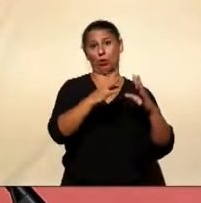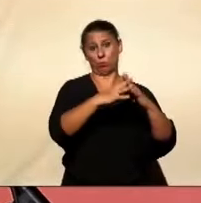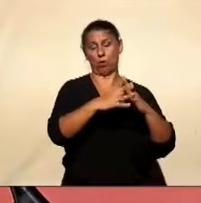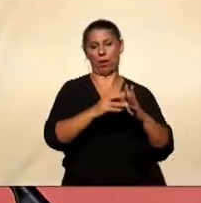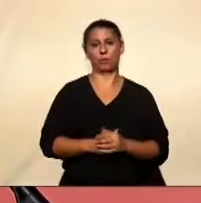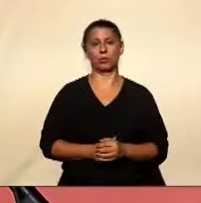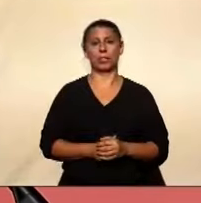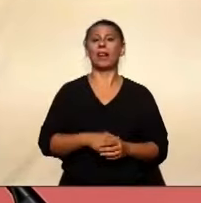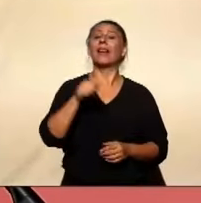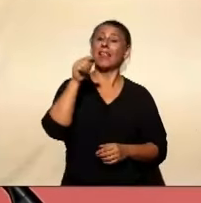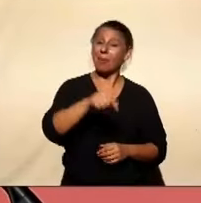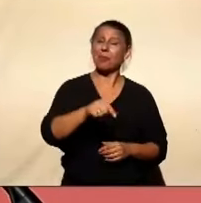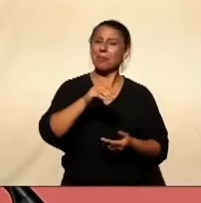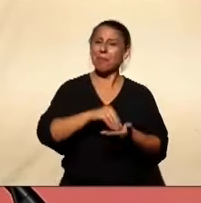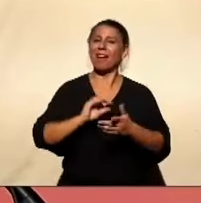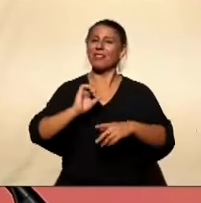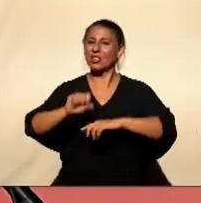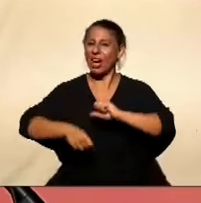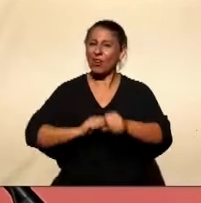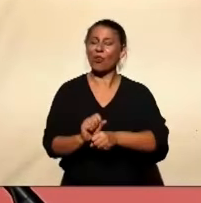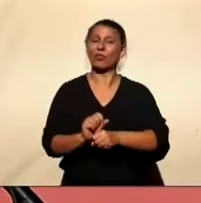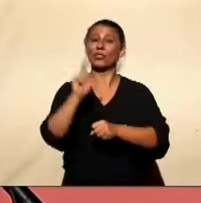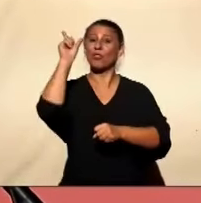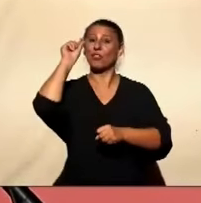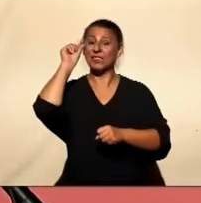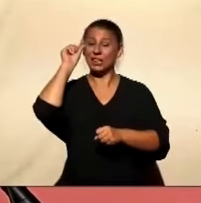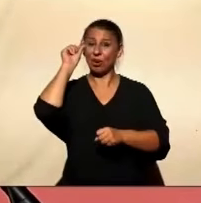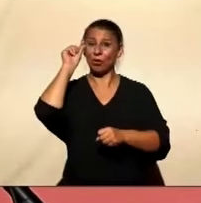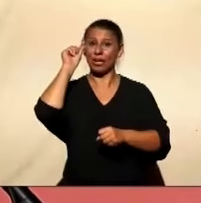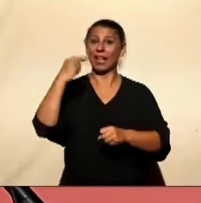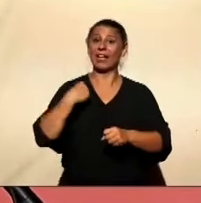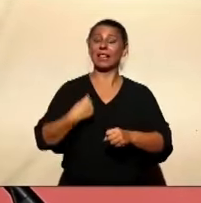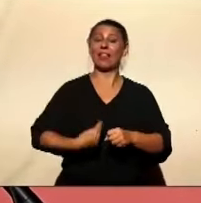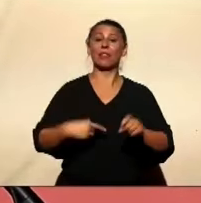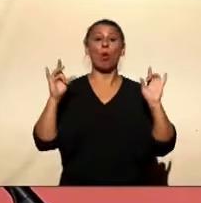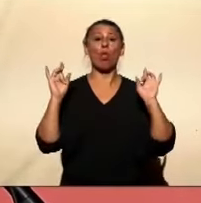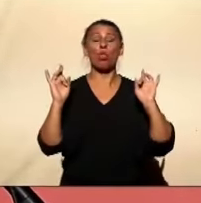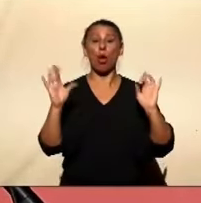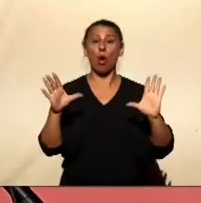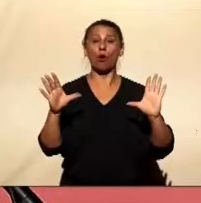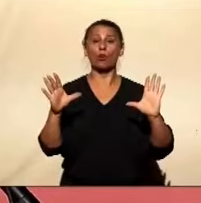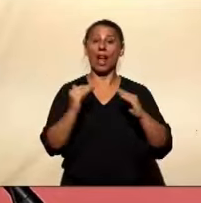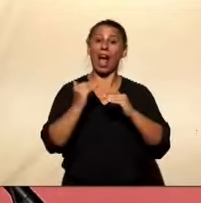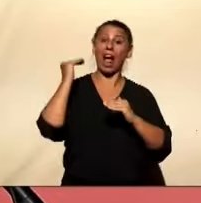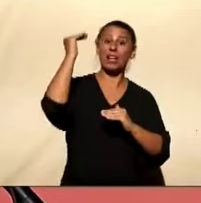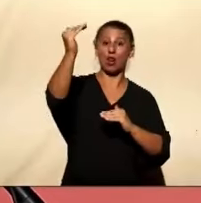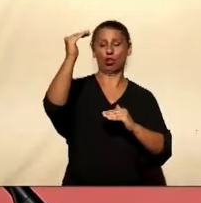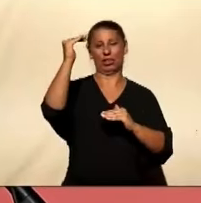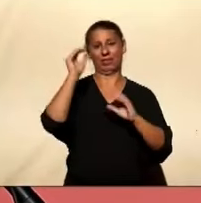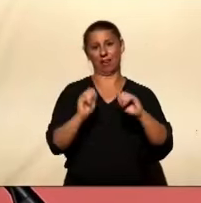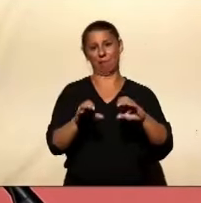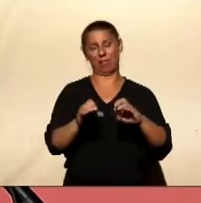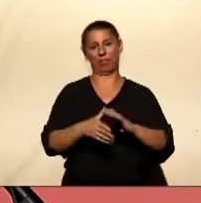από εκεί ξανά στους αγώνες των φοιτητών για δημόσια δωρεάν ανώτατη